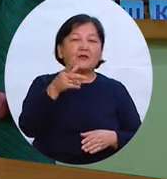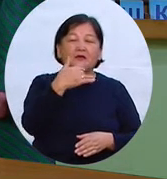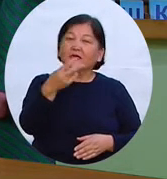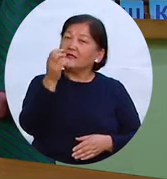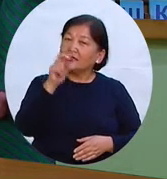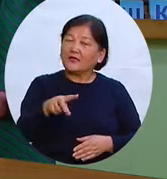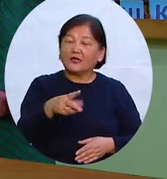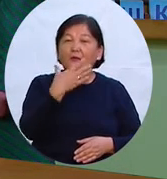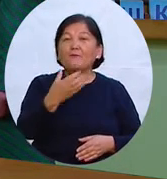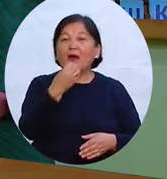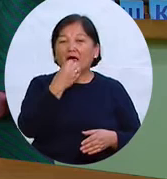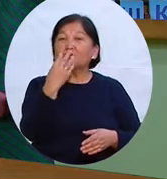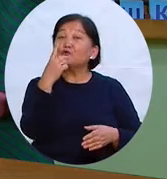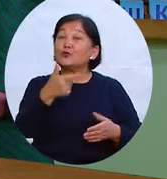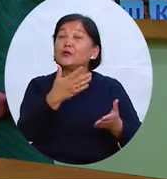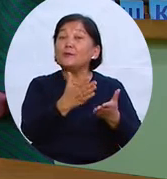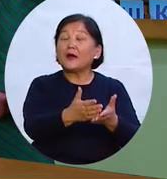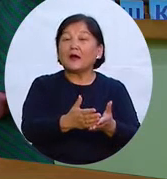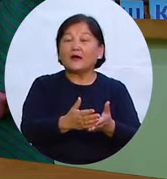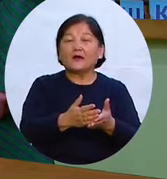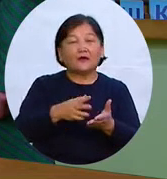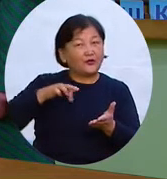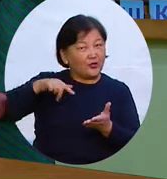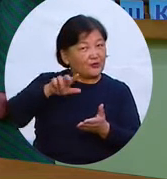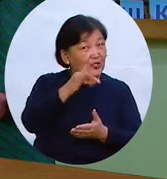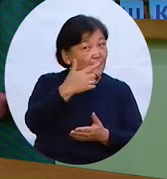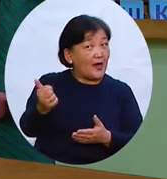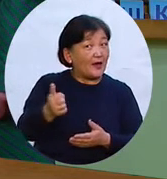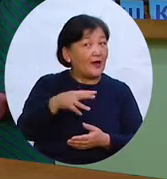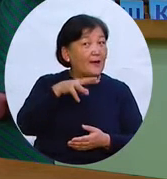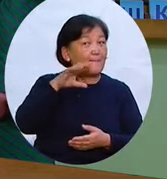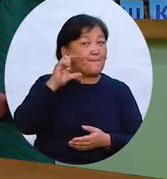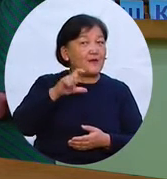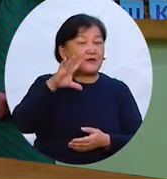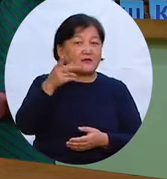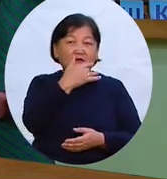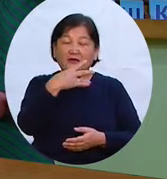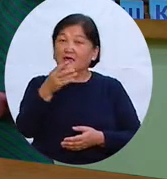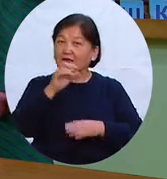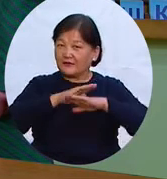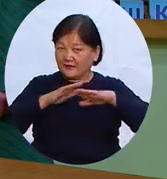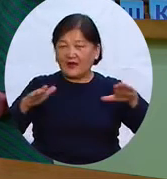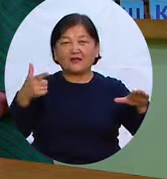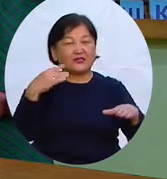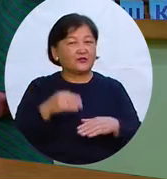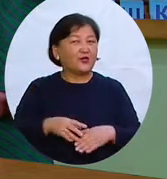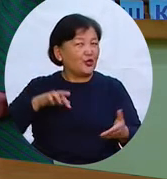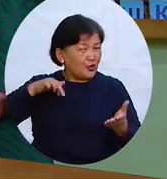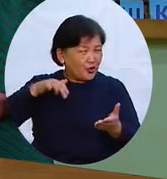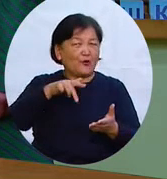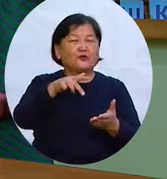байдаг. Явж байгаад асуулаа Минингийн тал гин. Явж явж асуулаа Минингийн тал